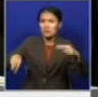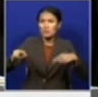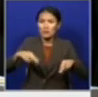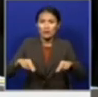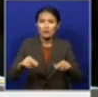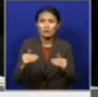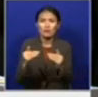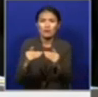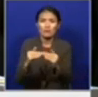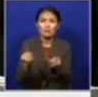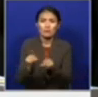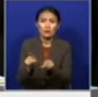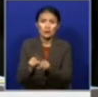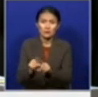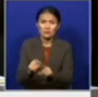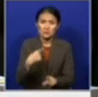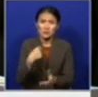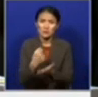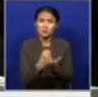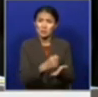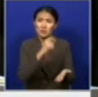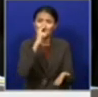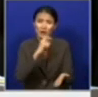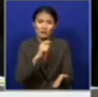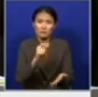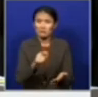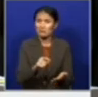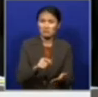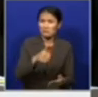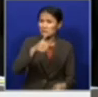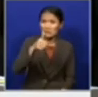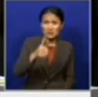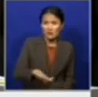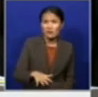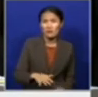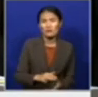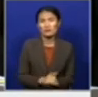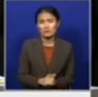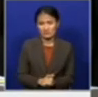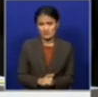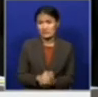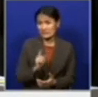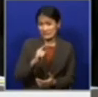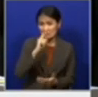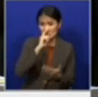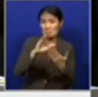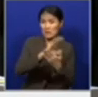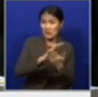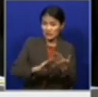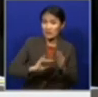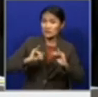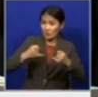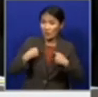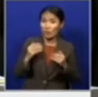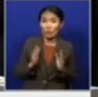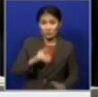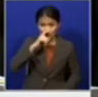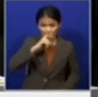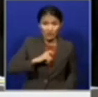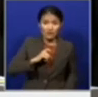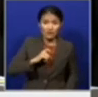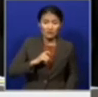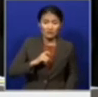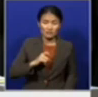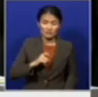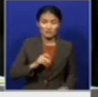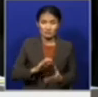ใช้กฎหมายกำกับดูแลเป็นการทั่วไปซึ่งกฎหมายนี้ก็จะใช้บังคับทั้งบริษัทไทยและบริษัทต่างชาติเหมือนกันซึ่งไม่ได้